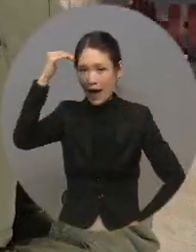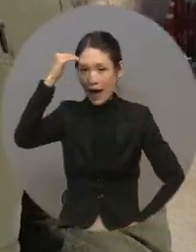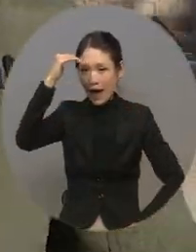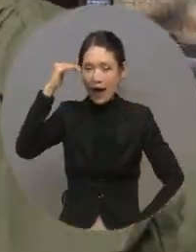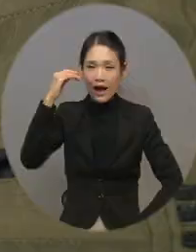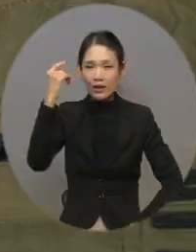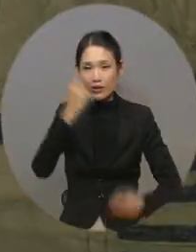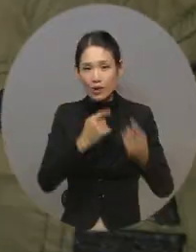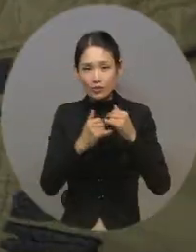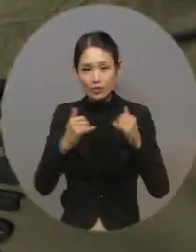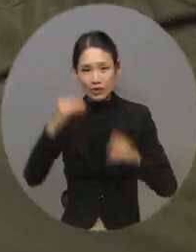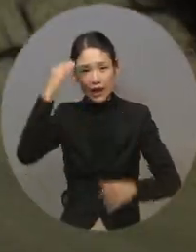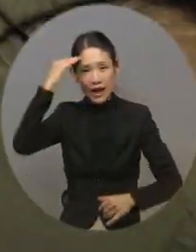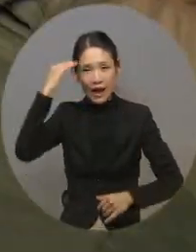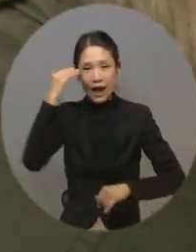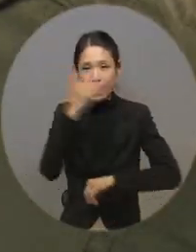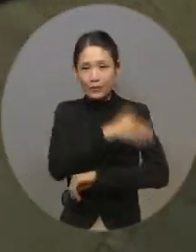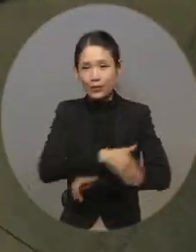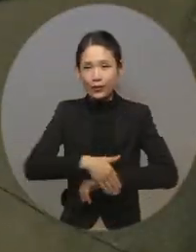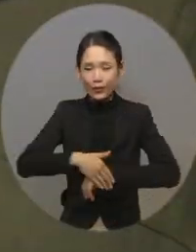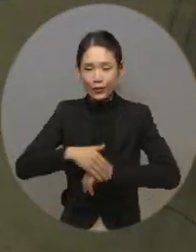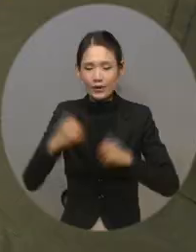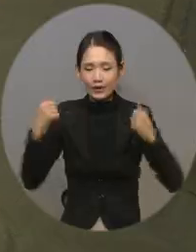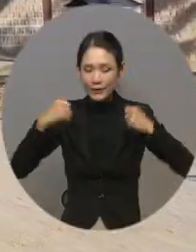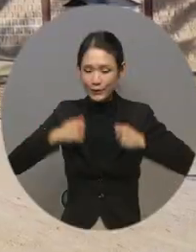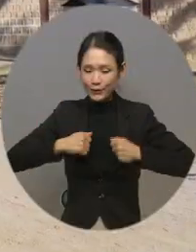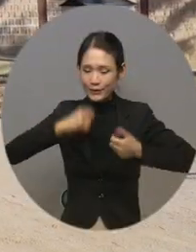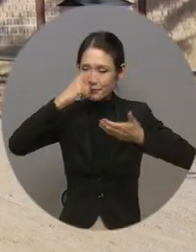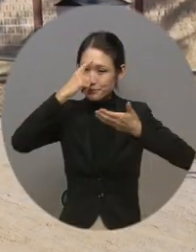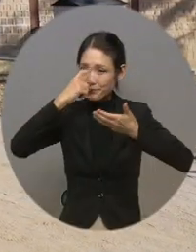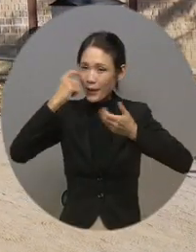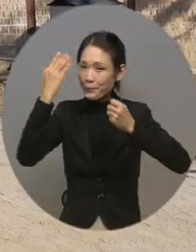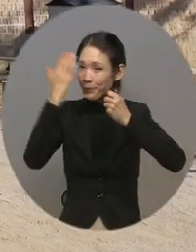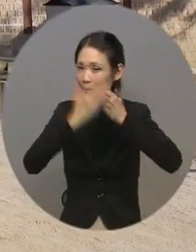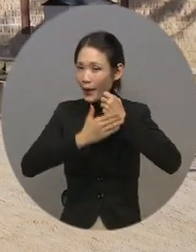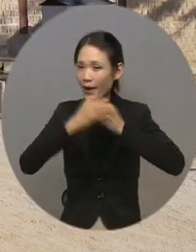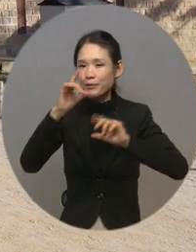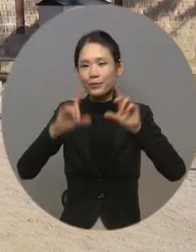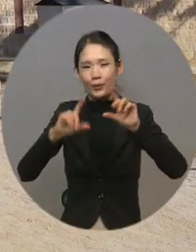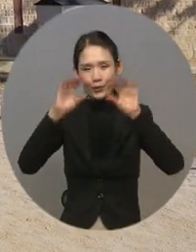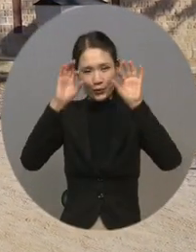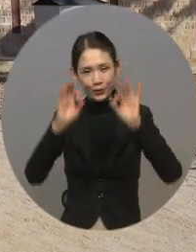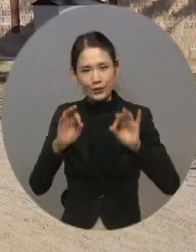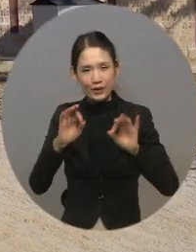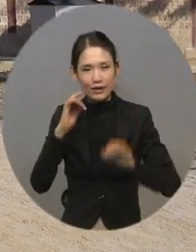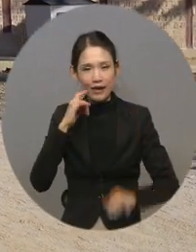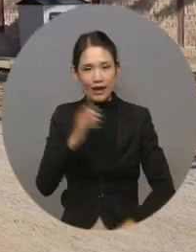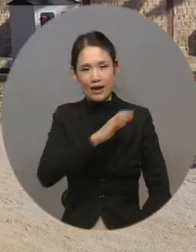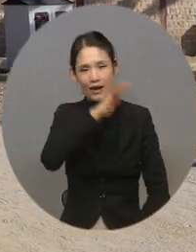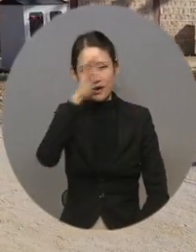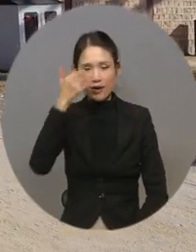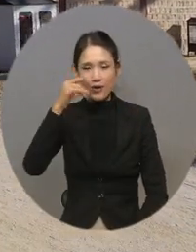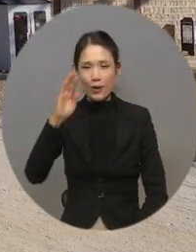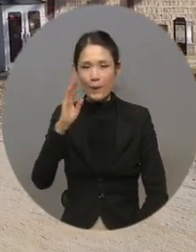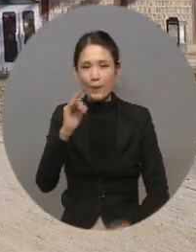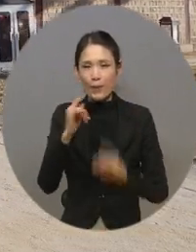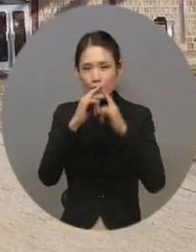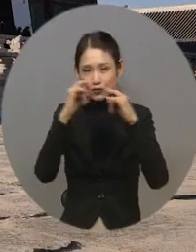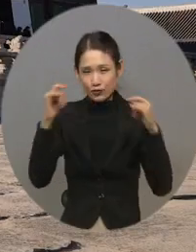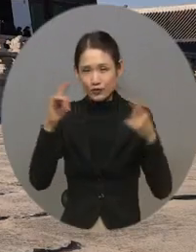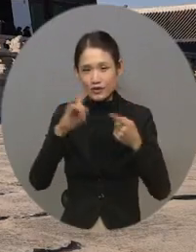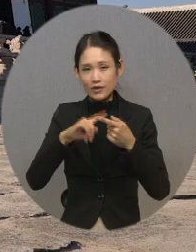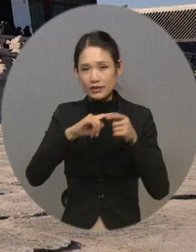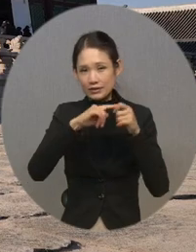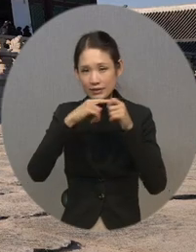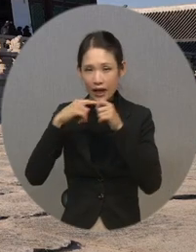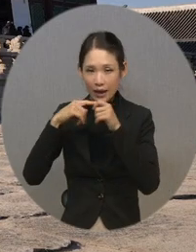관광객분들이 한복도 입고 사진 찍는 모습을 보면서 이 아름다운 경복궁에 대해서 자막을